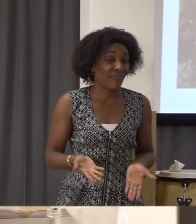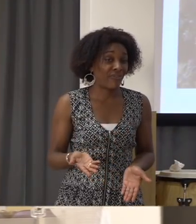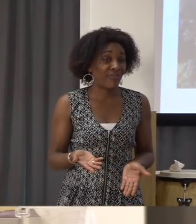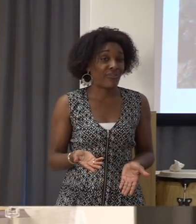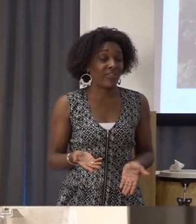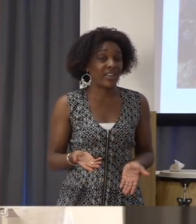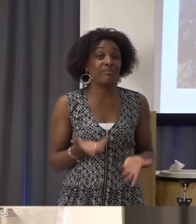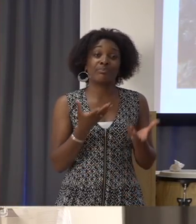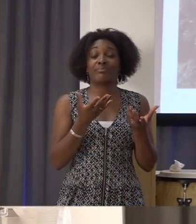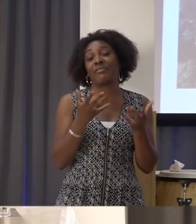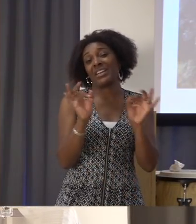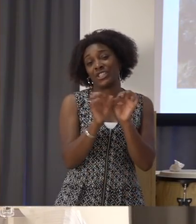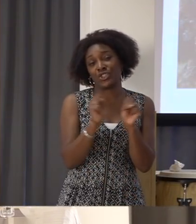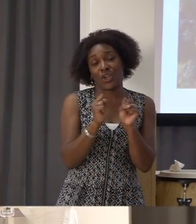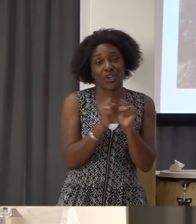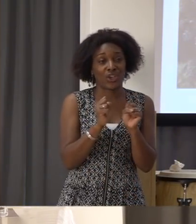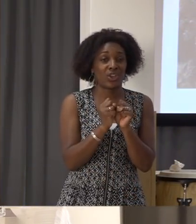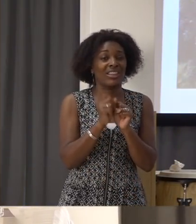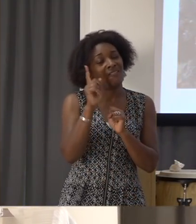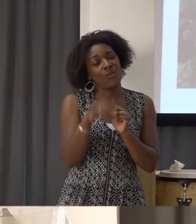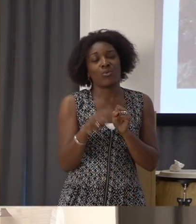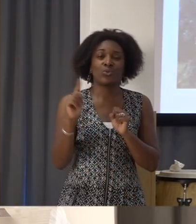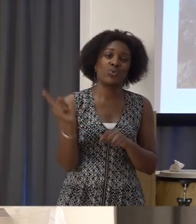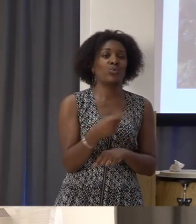Peuple de Dieu, réveillons-nous.